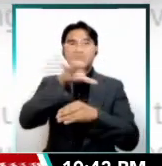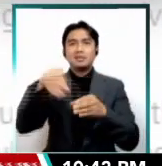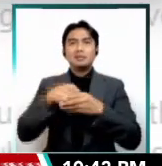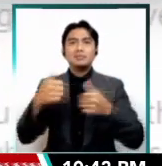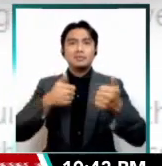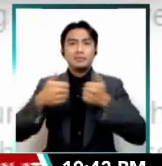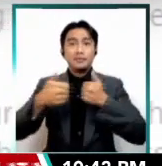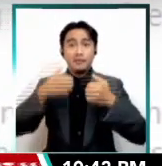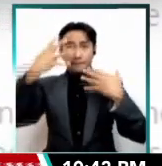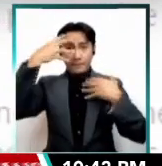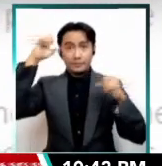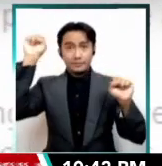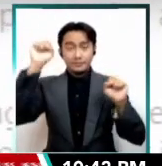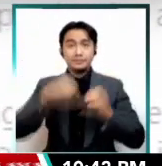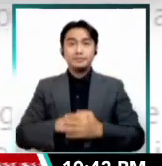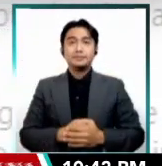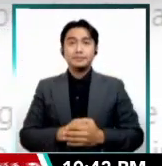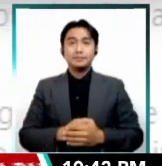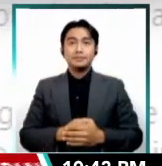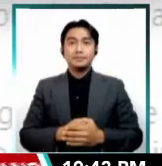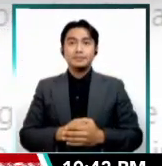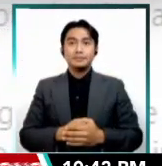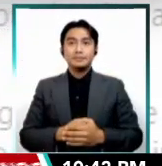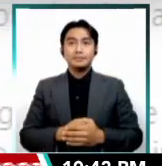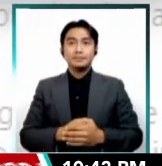presidente. Mav Gonzalez, GMA News.